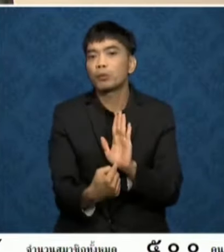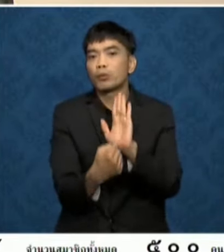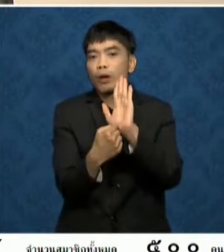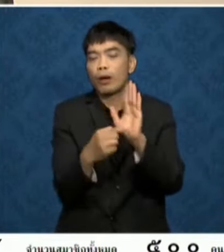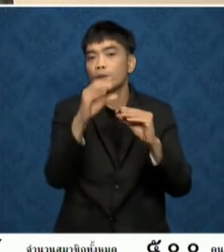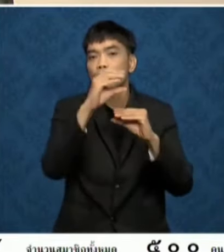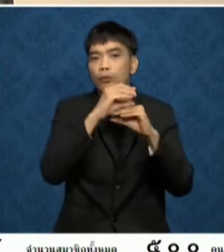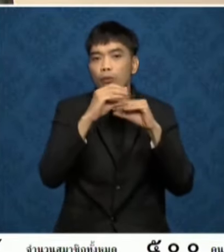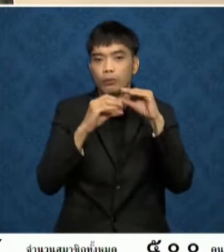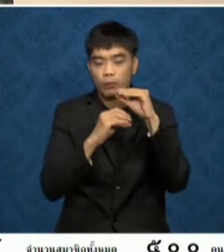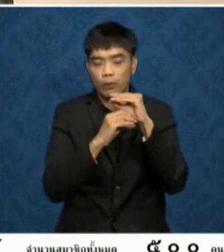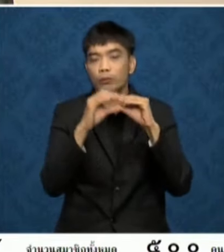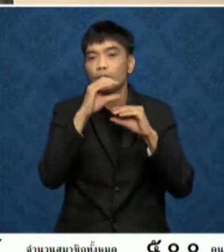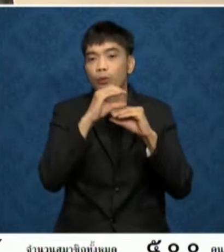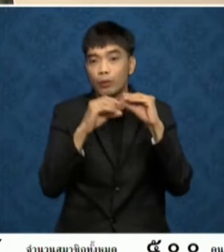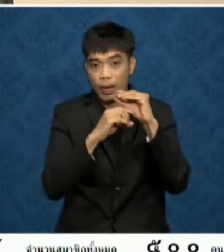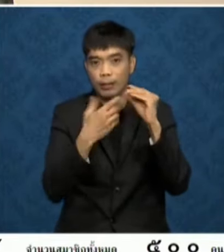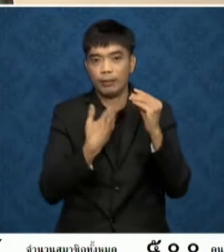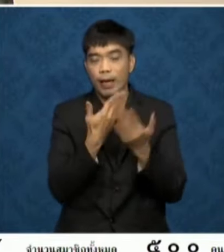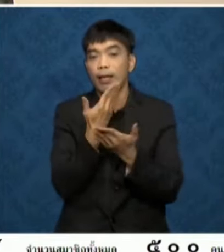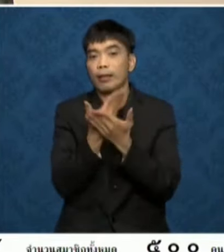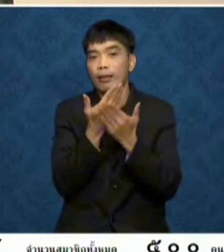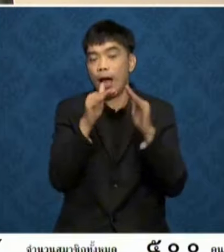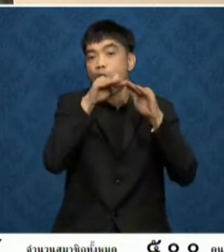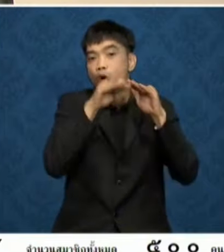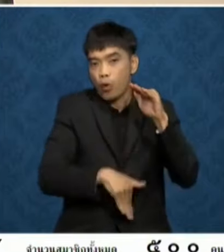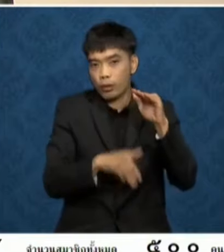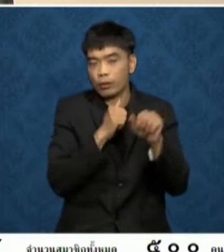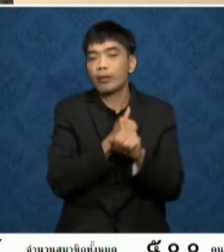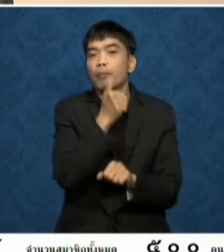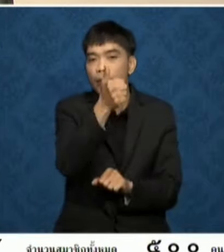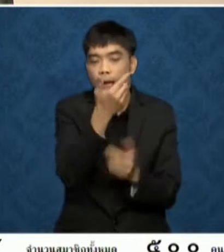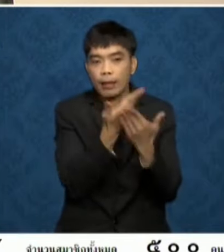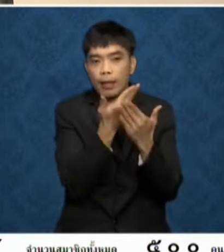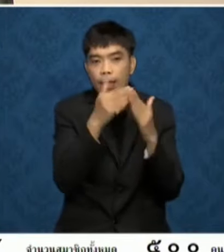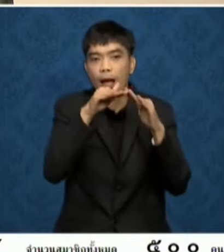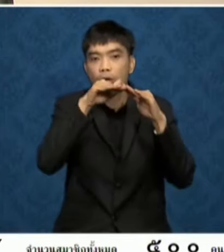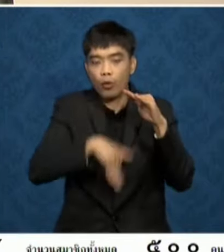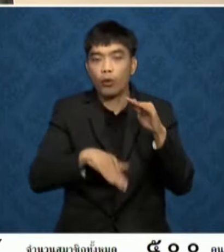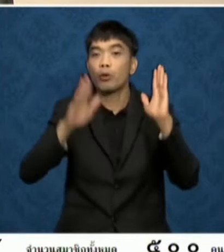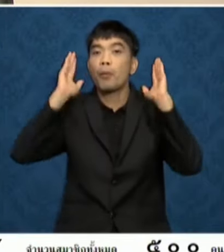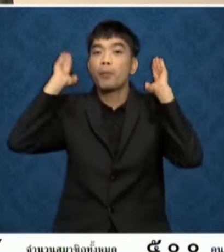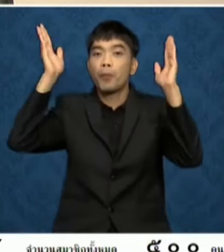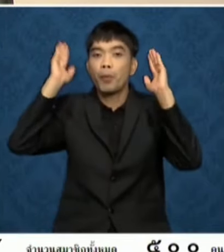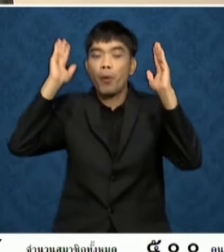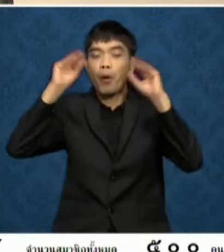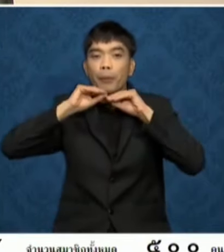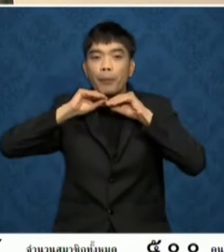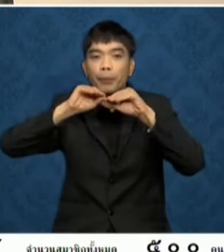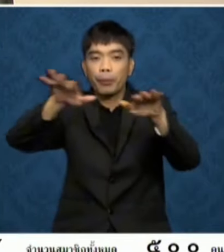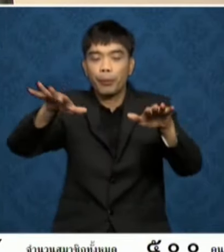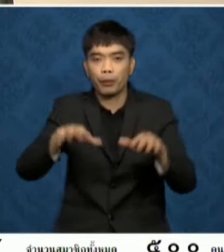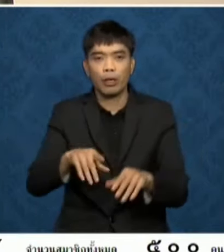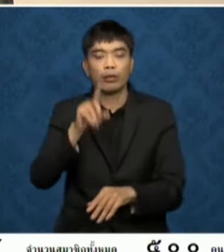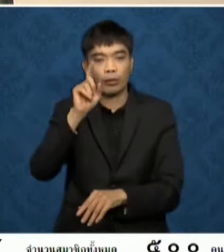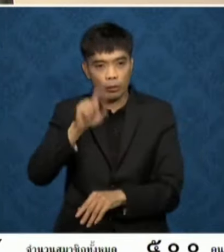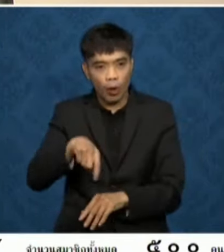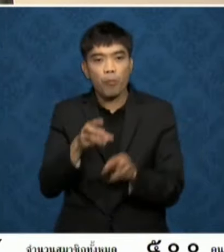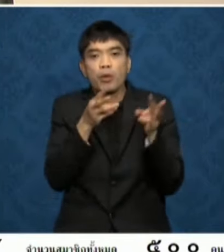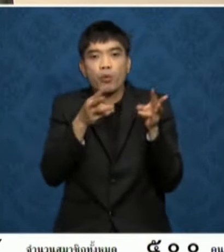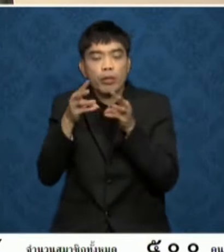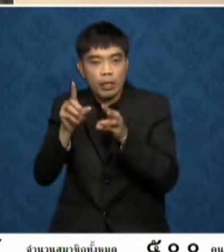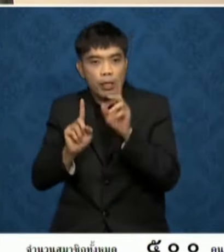ครงการที่เราได้สามารถปรับลดได้เนี่ยอย่างในแง่ของงบโฆษณาประชาสัมพันธ์นะคะเรามีหลักเกณฑ์ว่าต้องเหมาะส